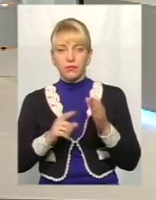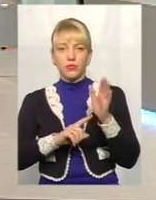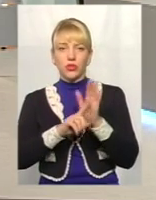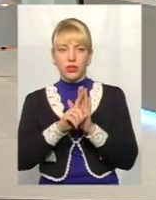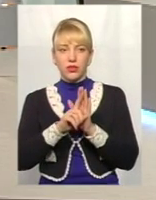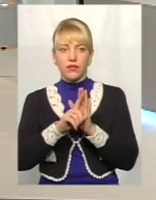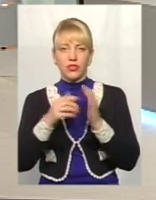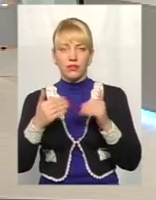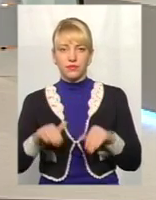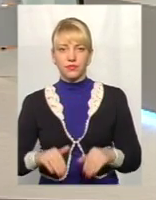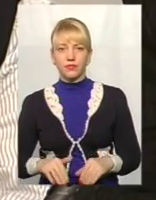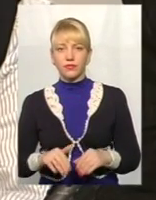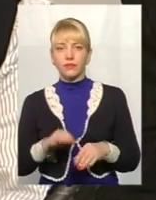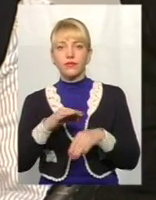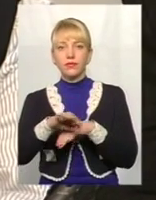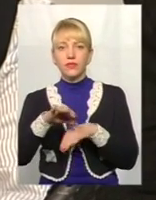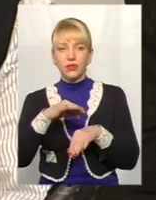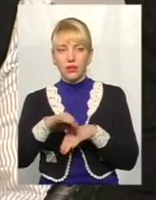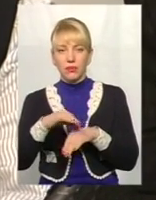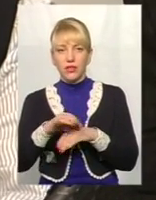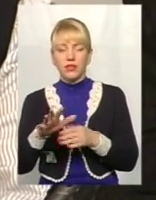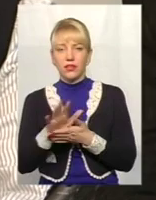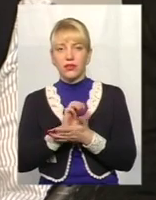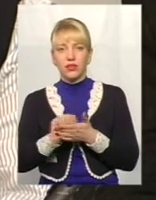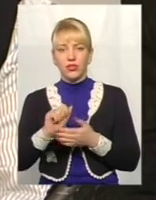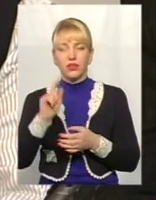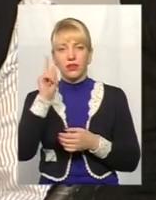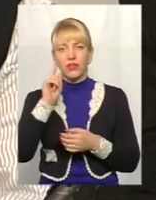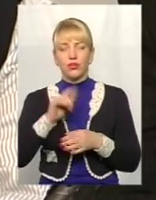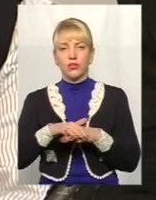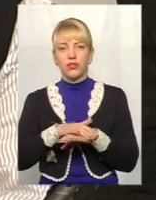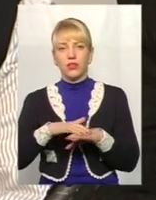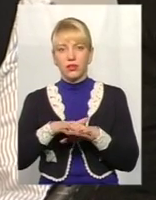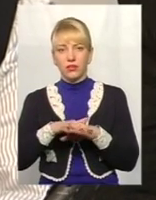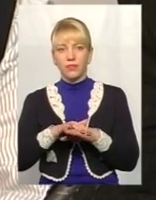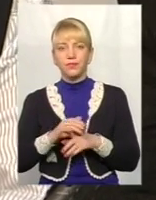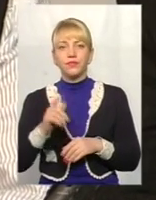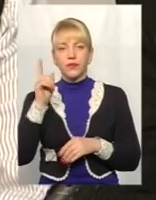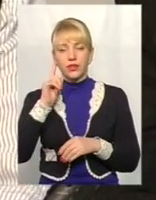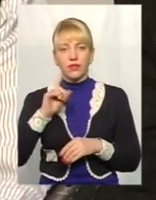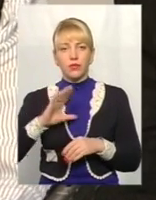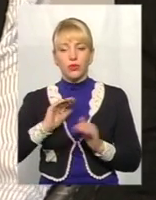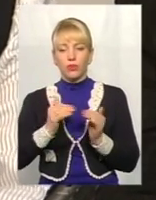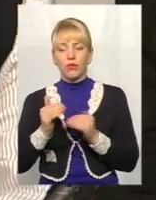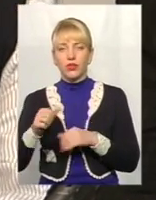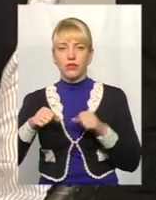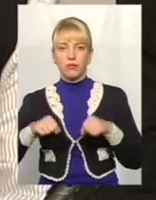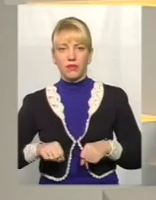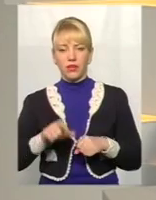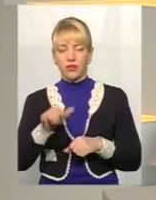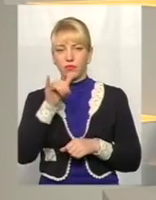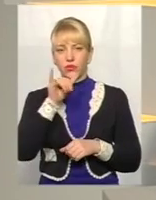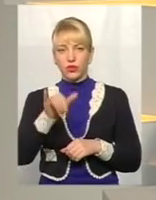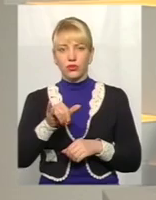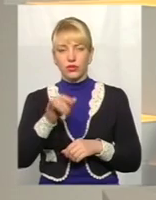розпочалися репресії і нищення єврейського населення. Євреї були обмежені в правах, їм не